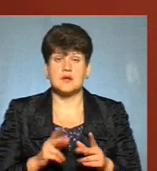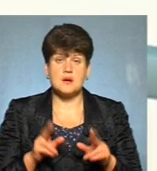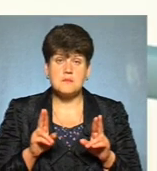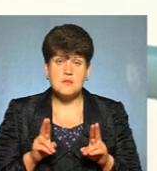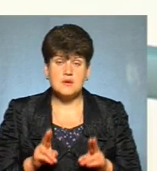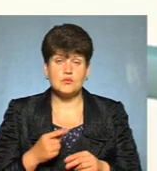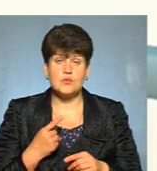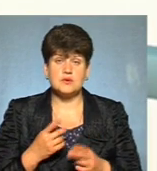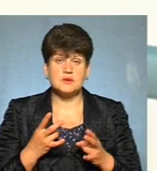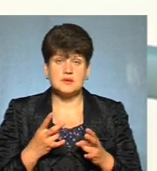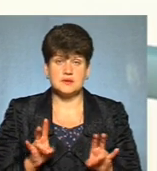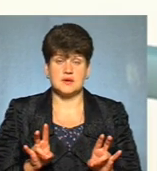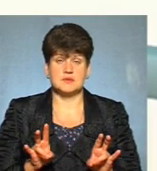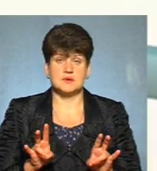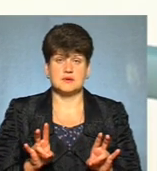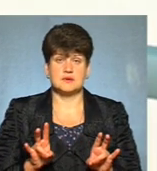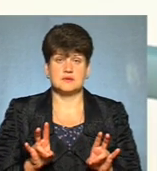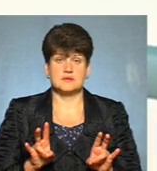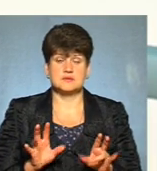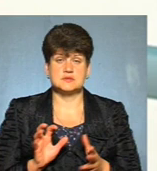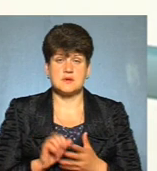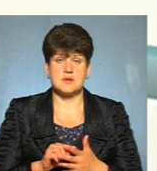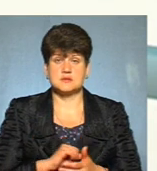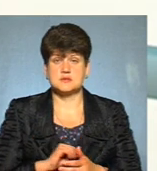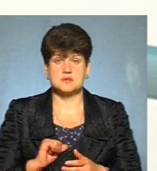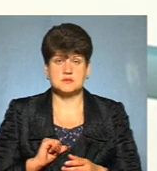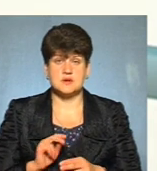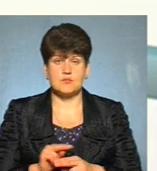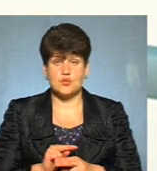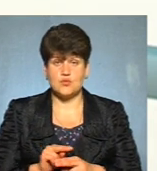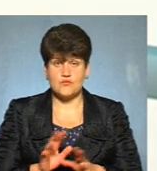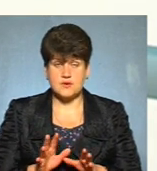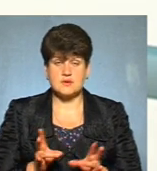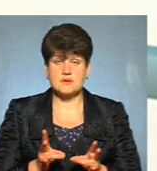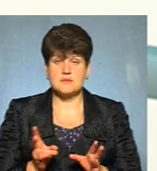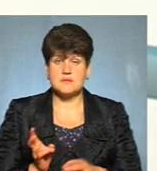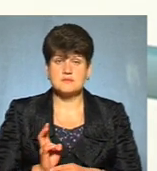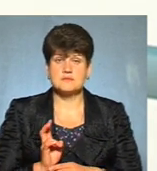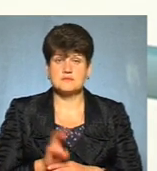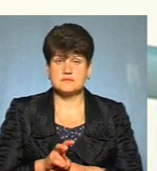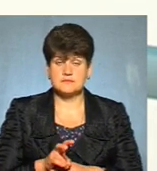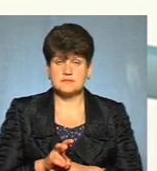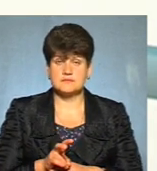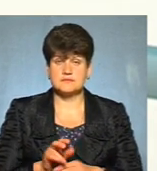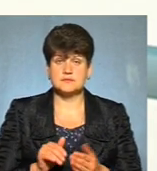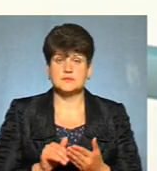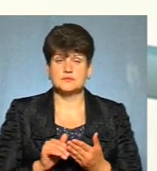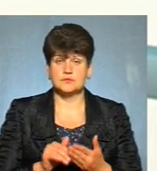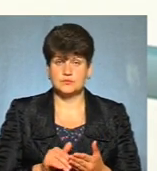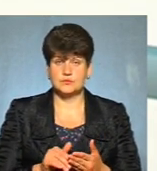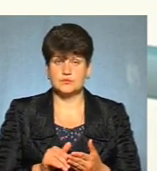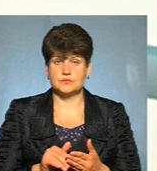що не треба займатися самолікуванням, треба звернутися за допомогою